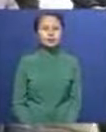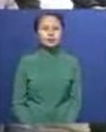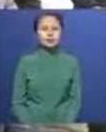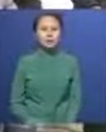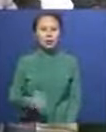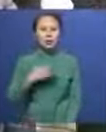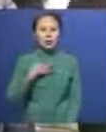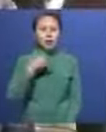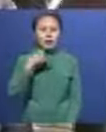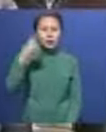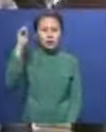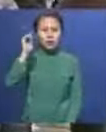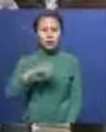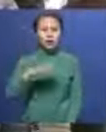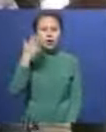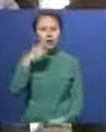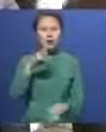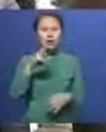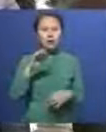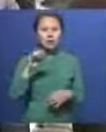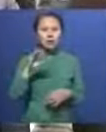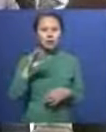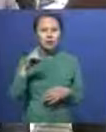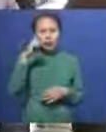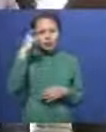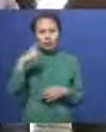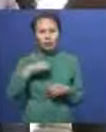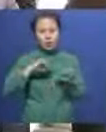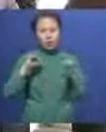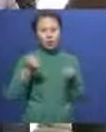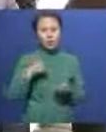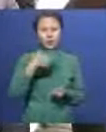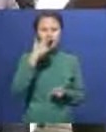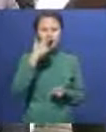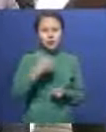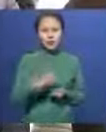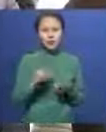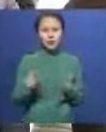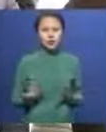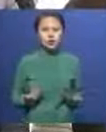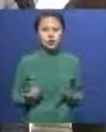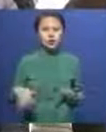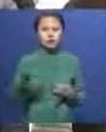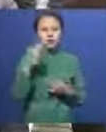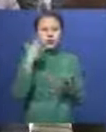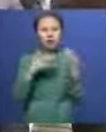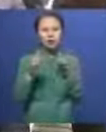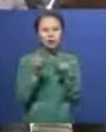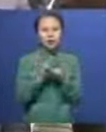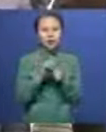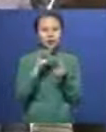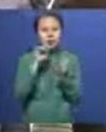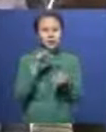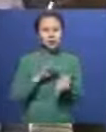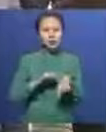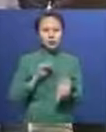Біз алыстағы аптап ыстық Эквадордан келдік, шынын айтсақ суыққа үйрендік. Мұндағы көрермендердің ыстық ықыласы бізге ауа райының